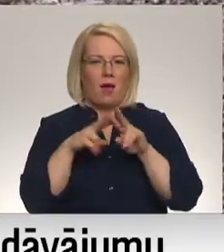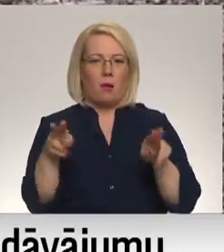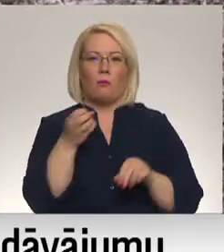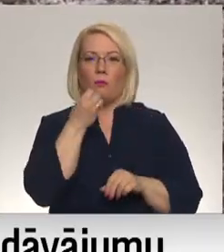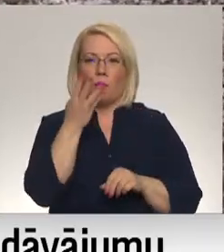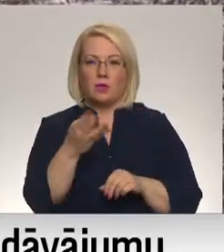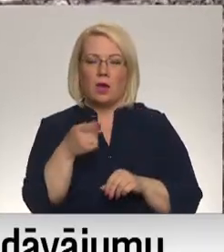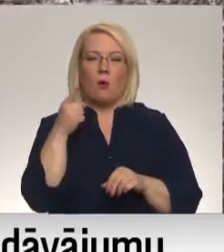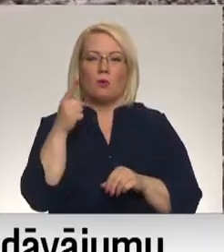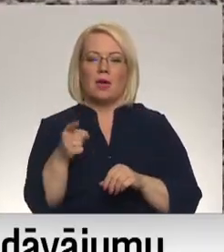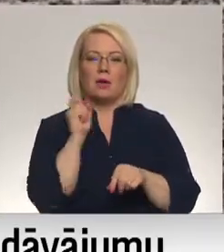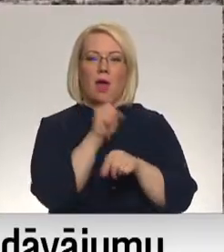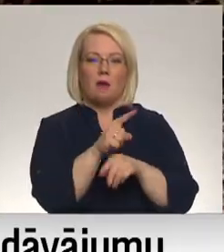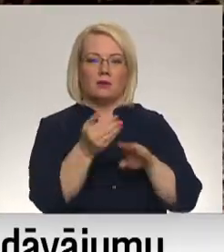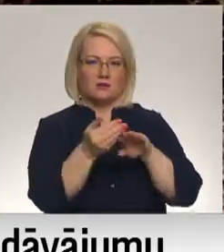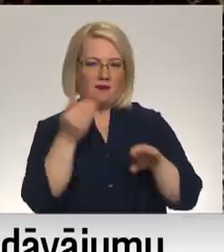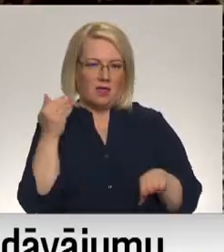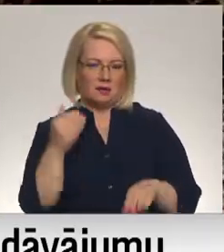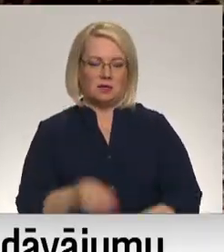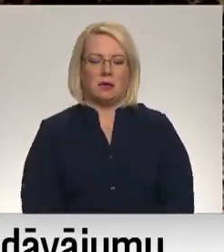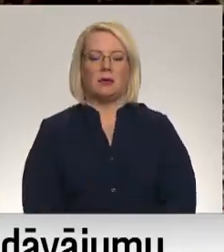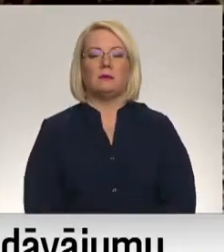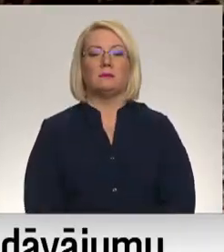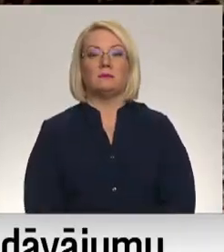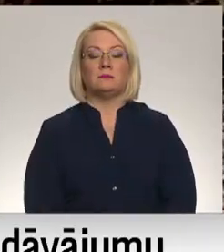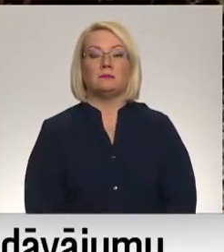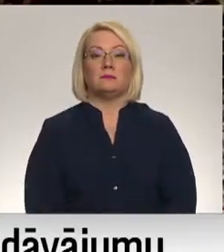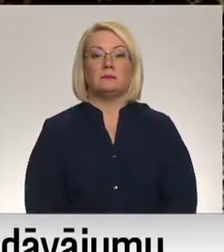tie jāpasūta saulaicīgi. Sandra Leitāne, Andris Pāns, Vidzemes TV.